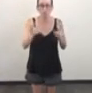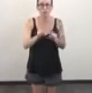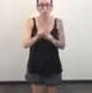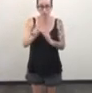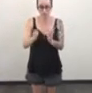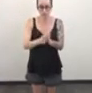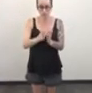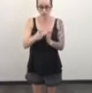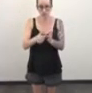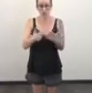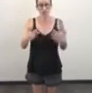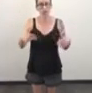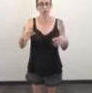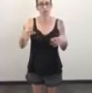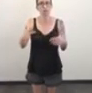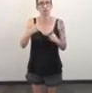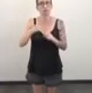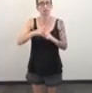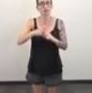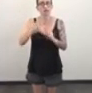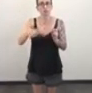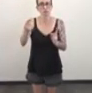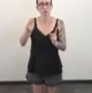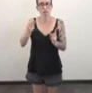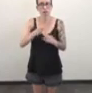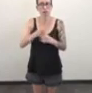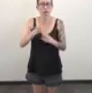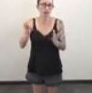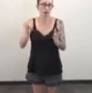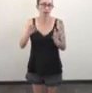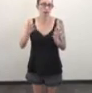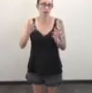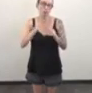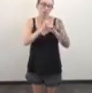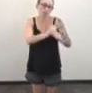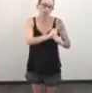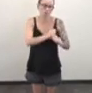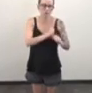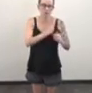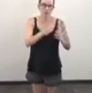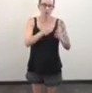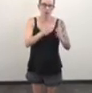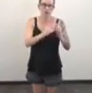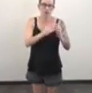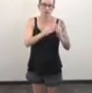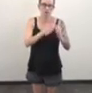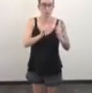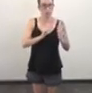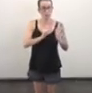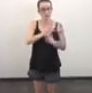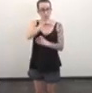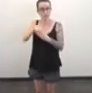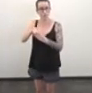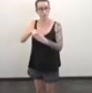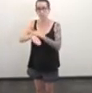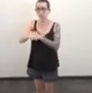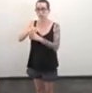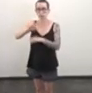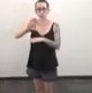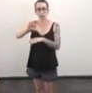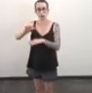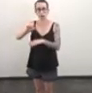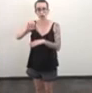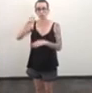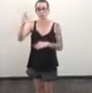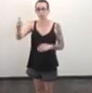de la Fédération nationale des entreprises de crèches, donc le lobby des crèches privées, au conseil d'administration de la CNAF, qui a